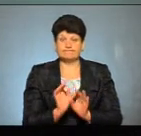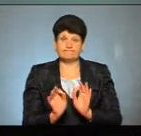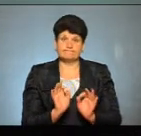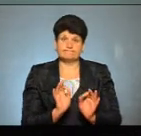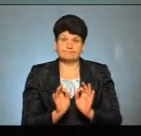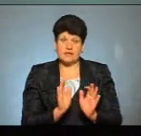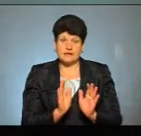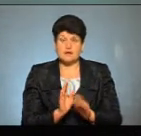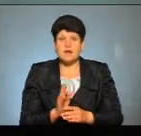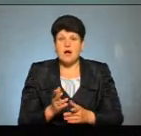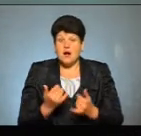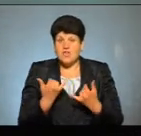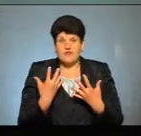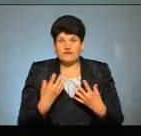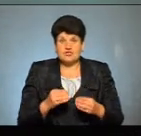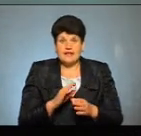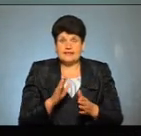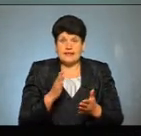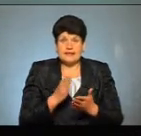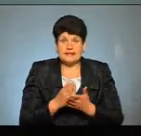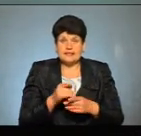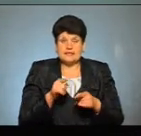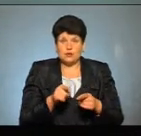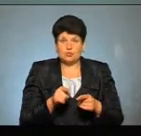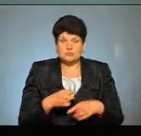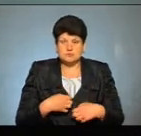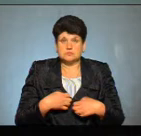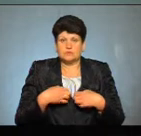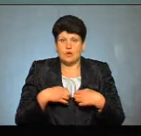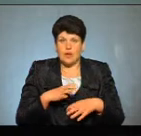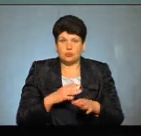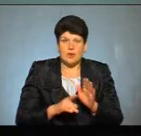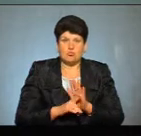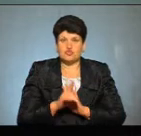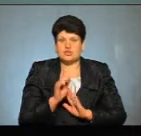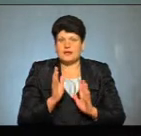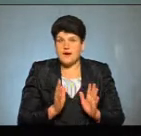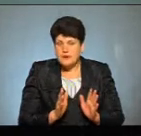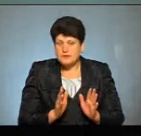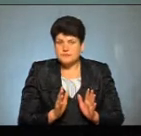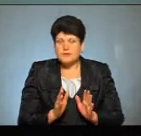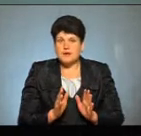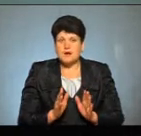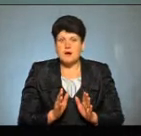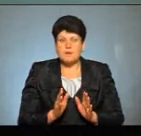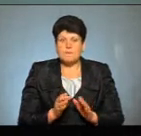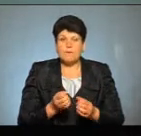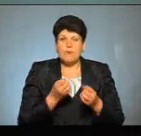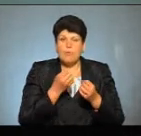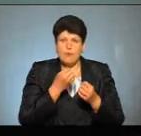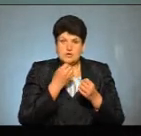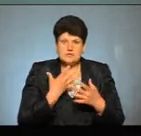і вона вже не виглядає такою критичною, як була на початках. Позитив в тому,